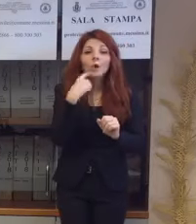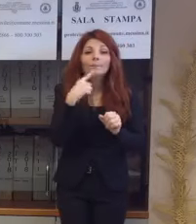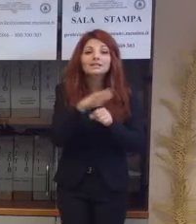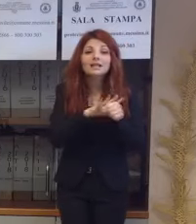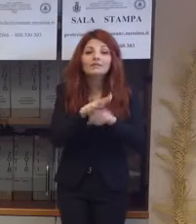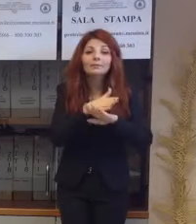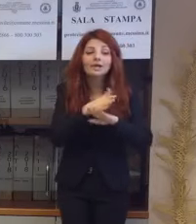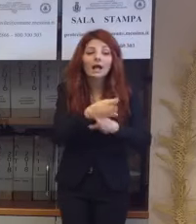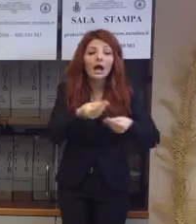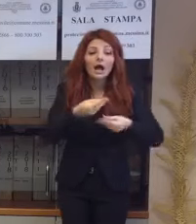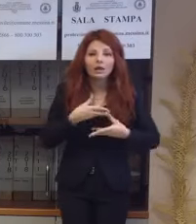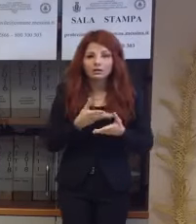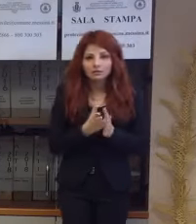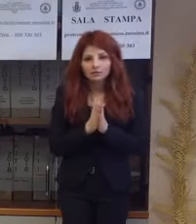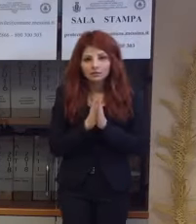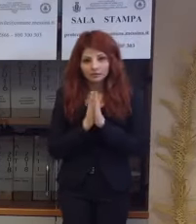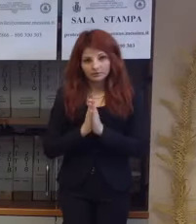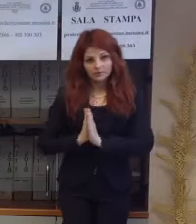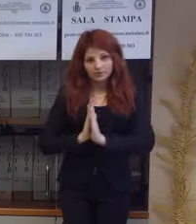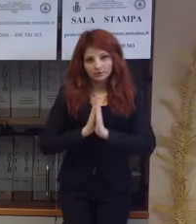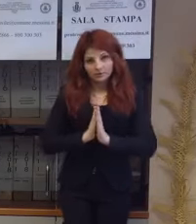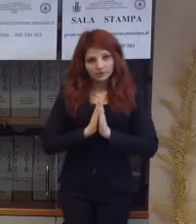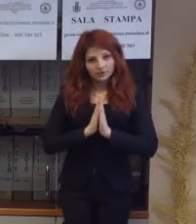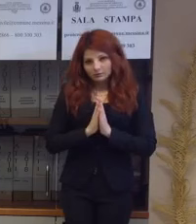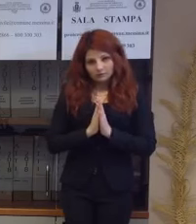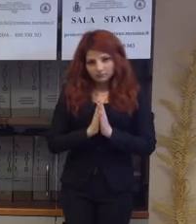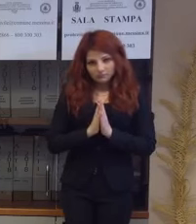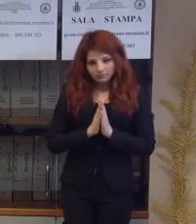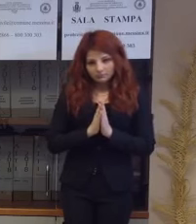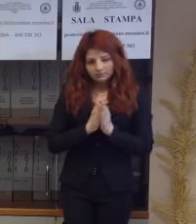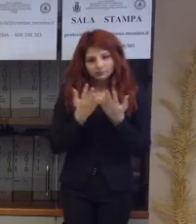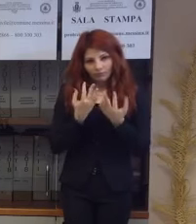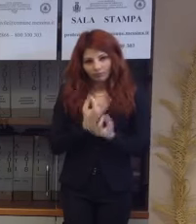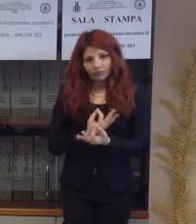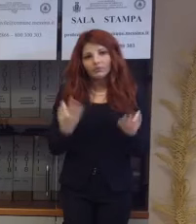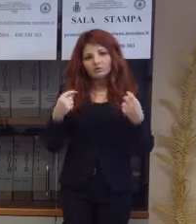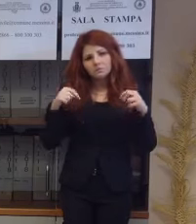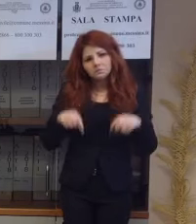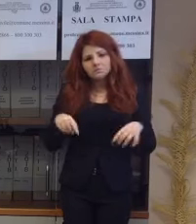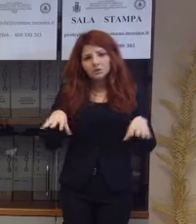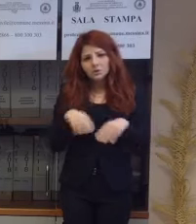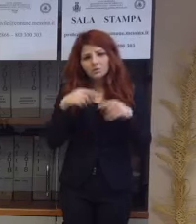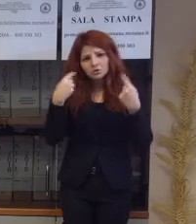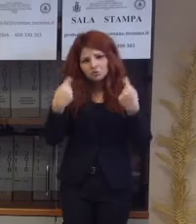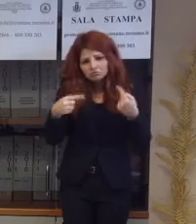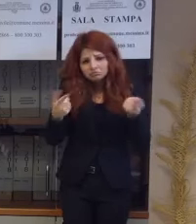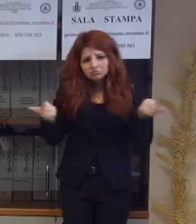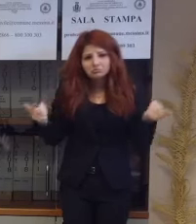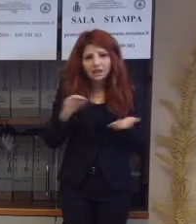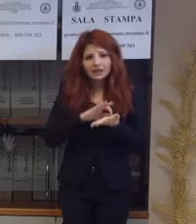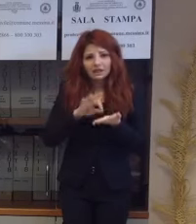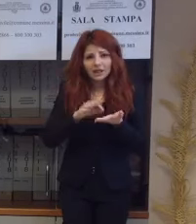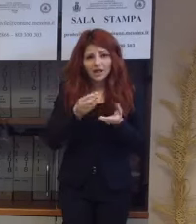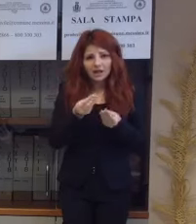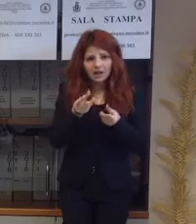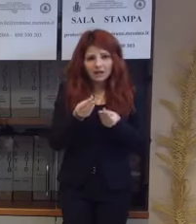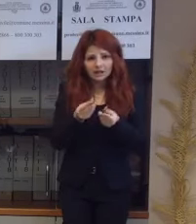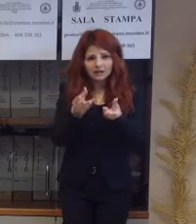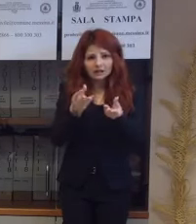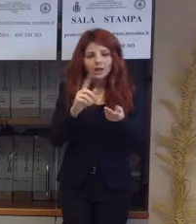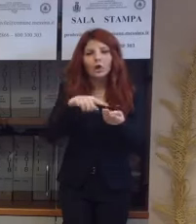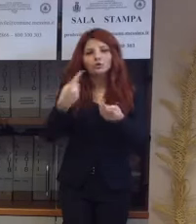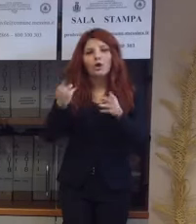entriamo anche nel merito di questa questione e cominciamo a dare le prime notizie puntuali. Quindi noi sugli imprenditori